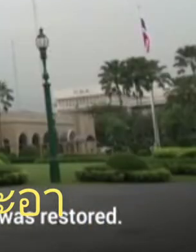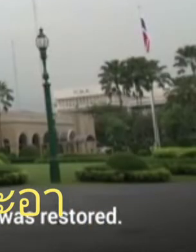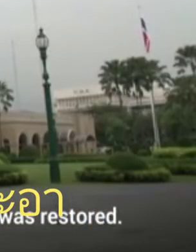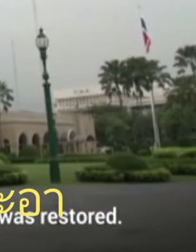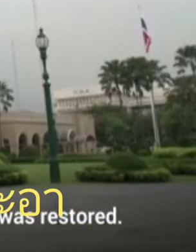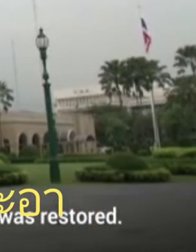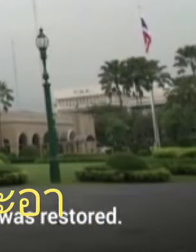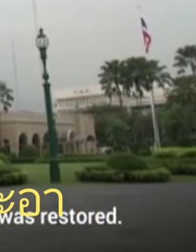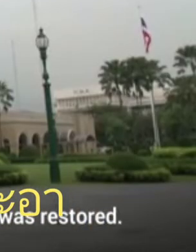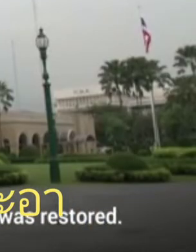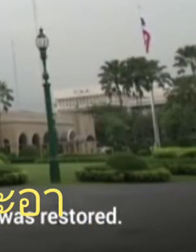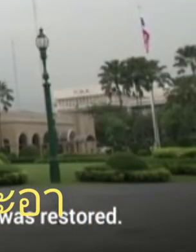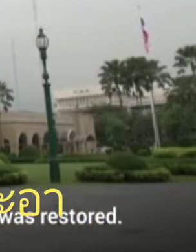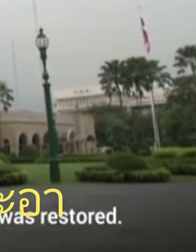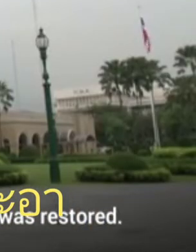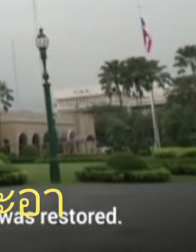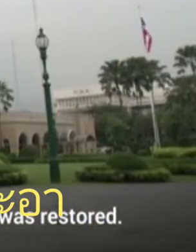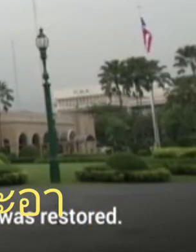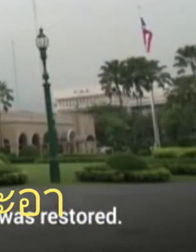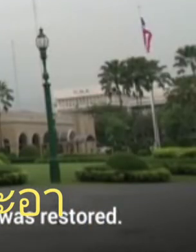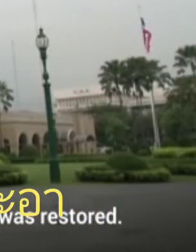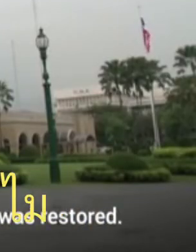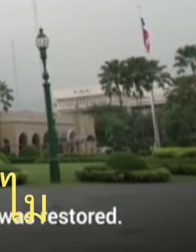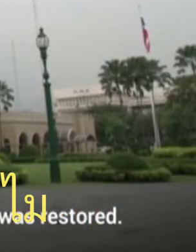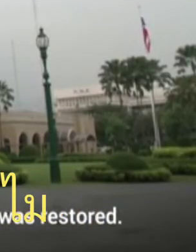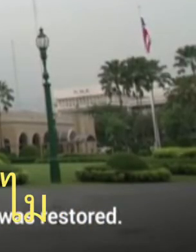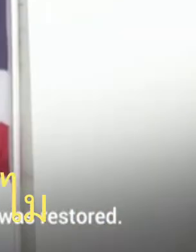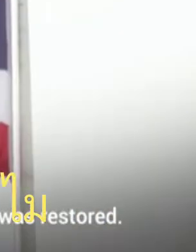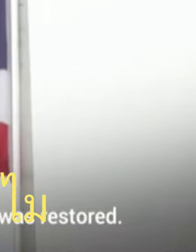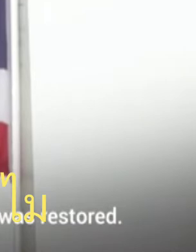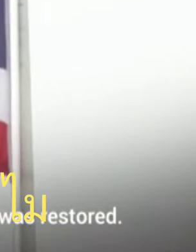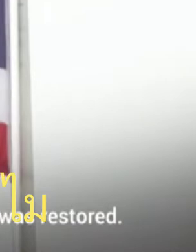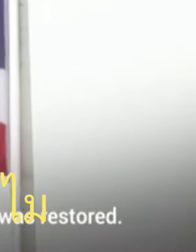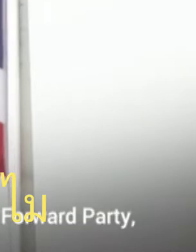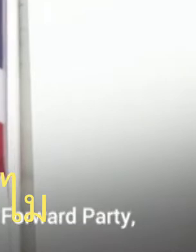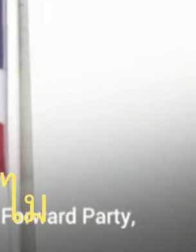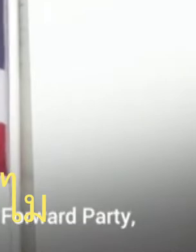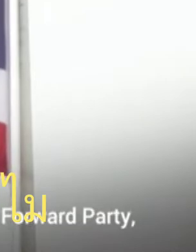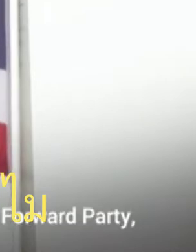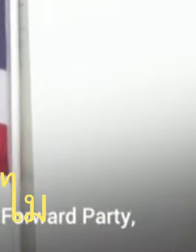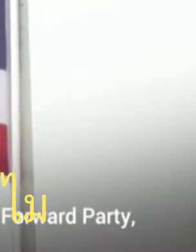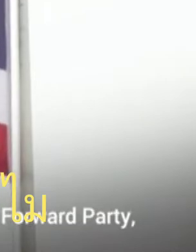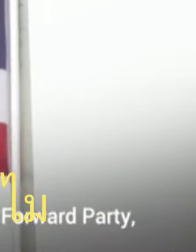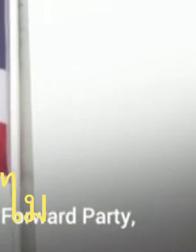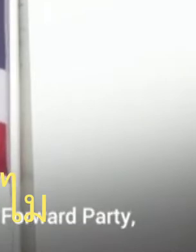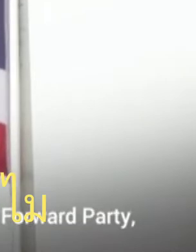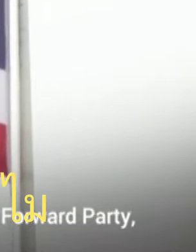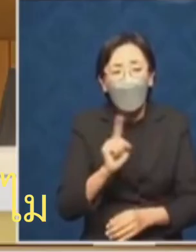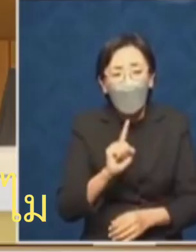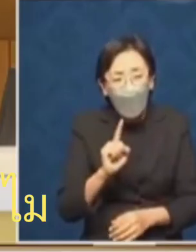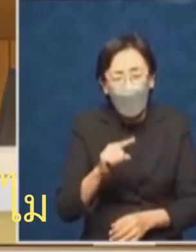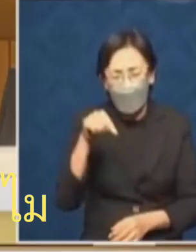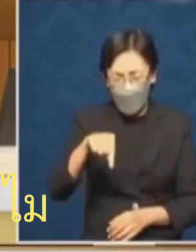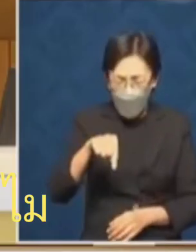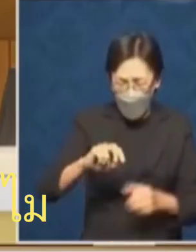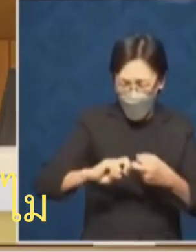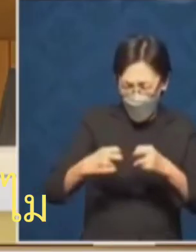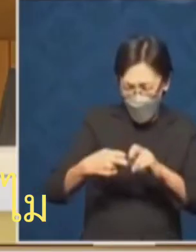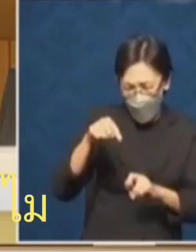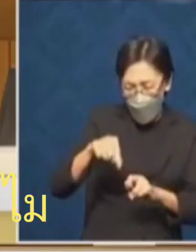านเขาเอื้อมละอาจะเสนอหน้าอยู่ให้เปลืองหญ้าเปลืองฟางทำไ